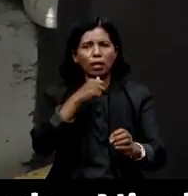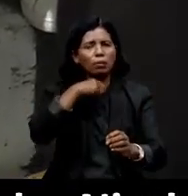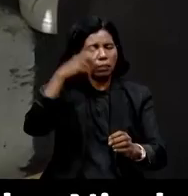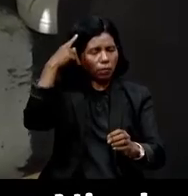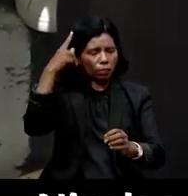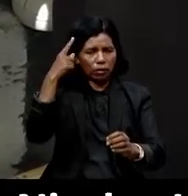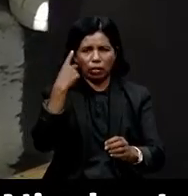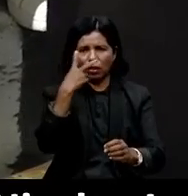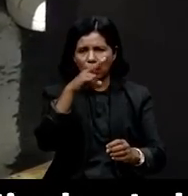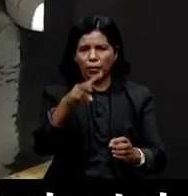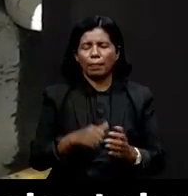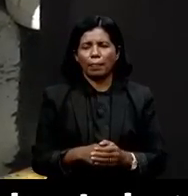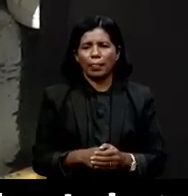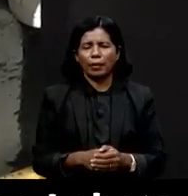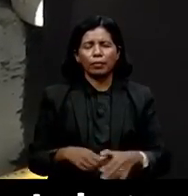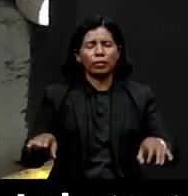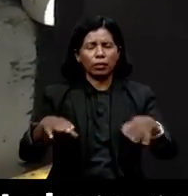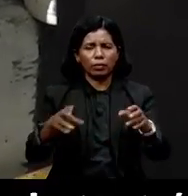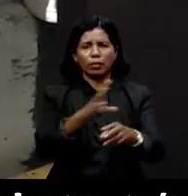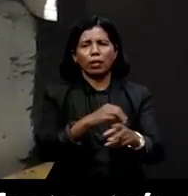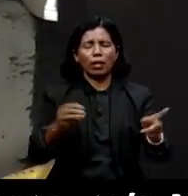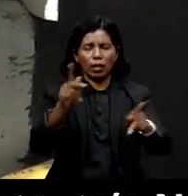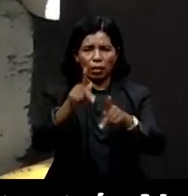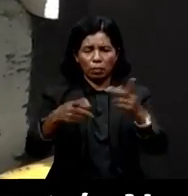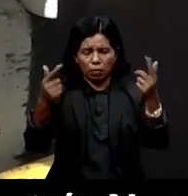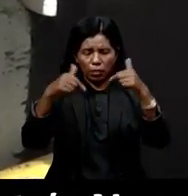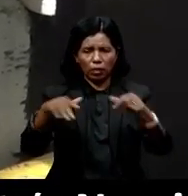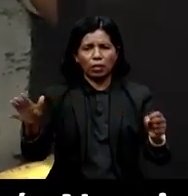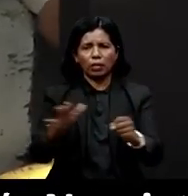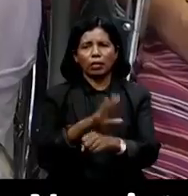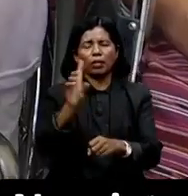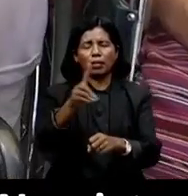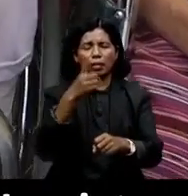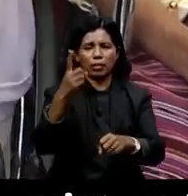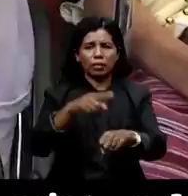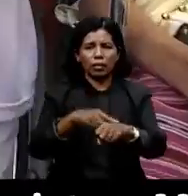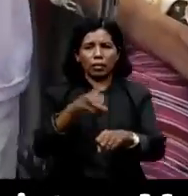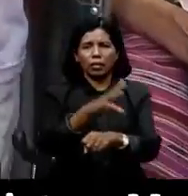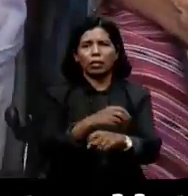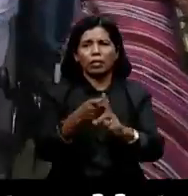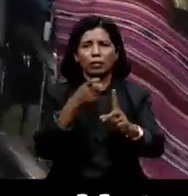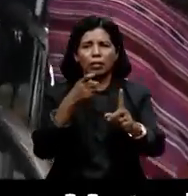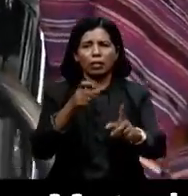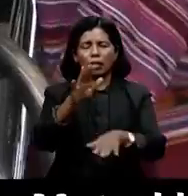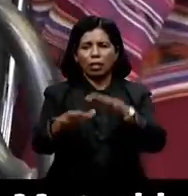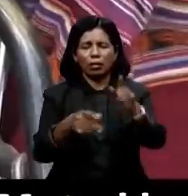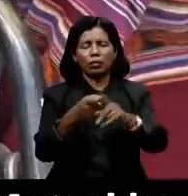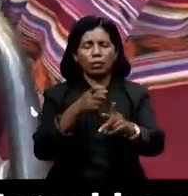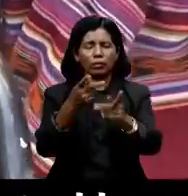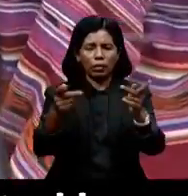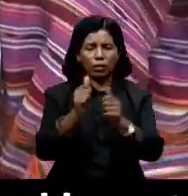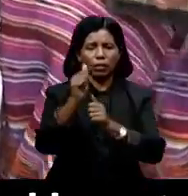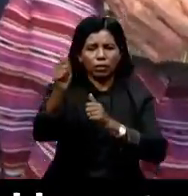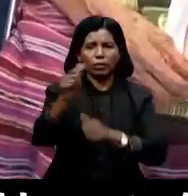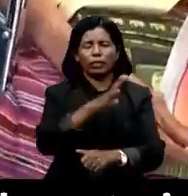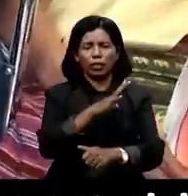oin. Então, essa é o serviço da série. Ema mais a cono, o rei da versão está a dar tuplima mais de uma lá ou se faz em dog, mas também para o de